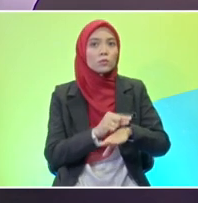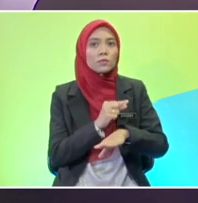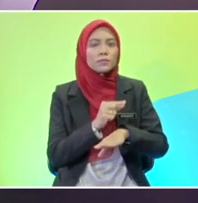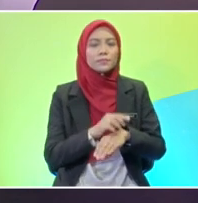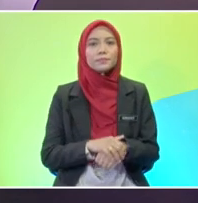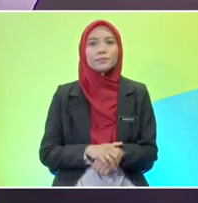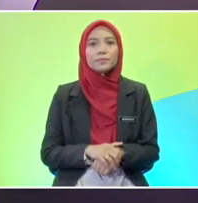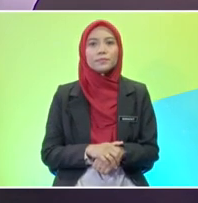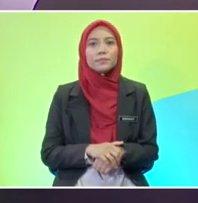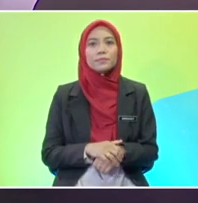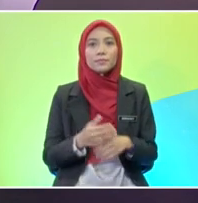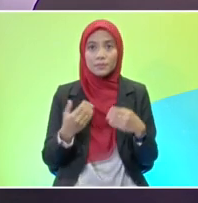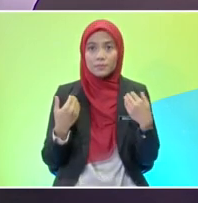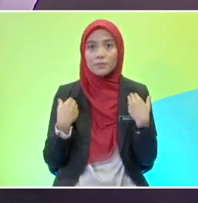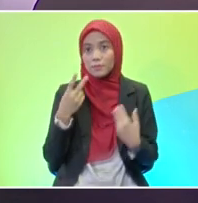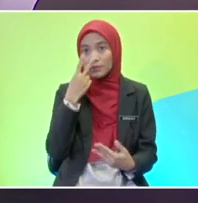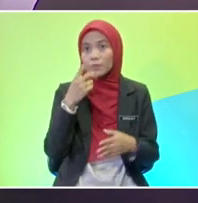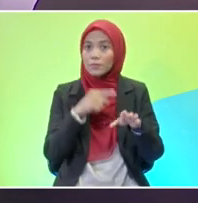di toko